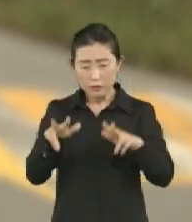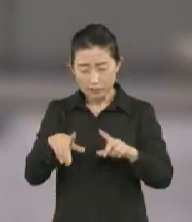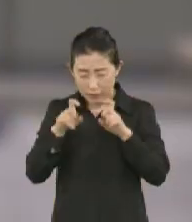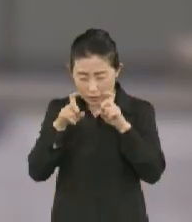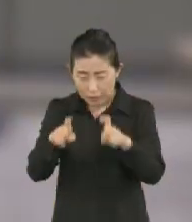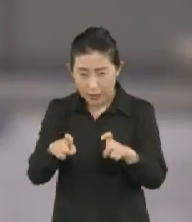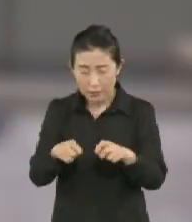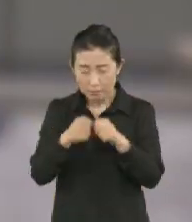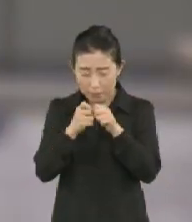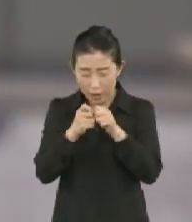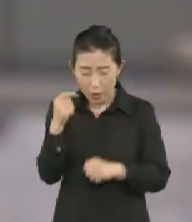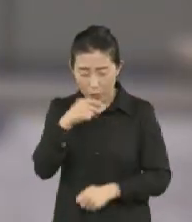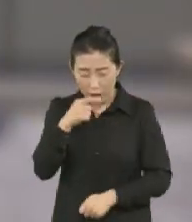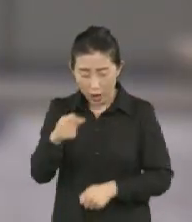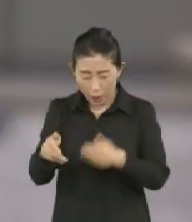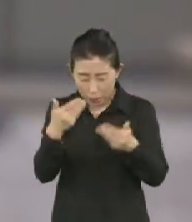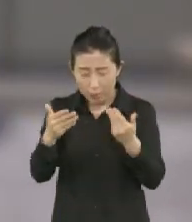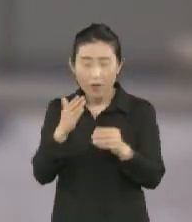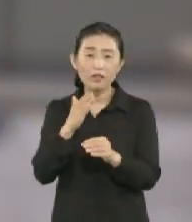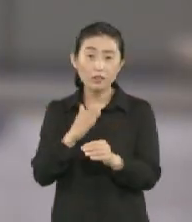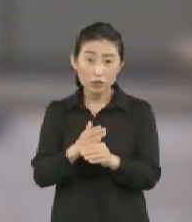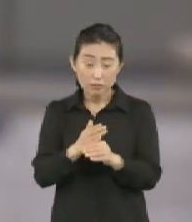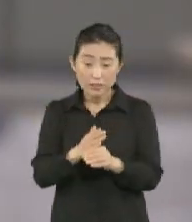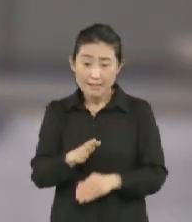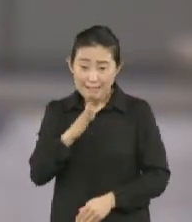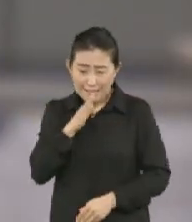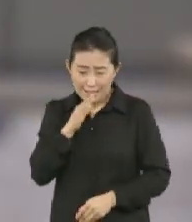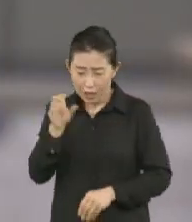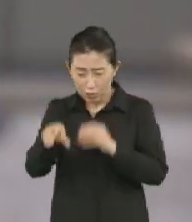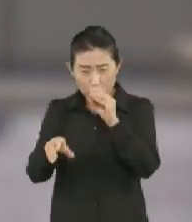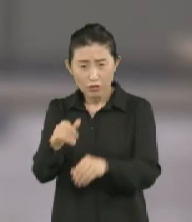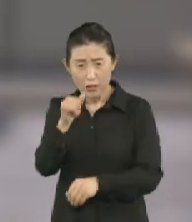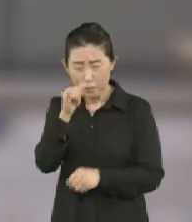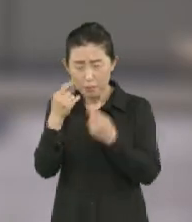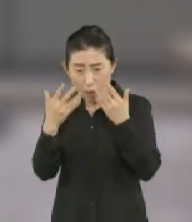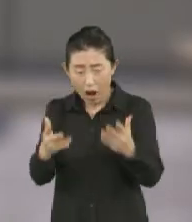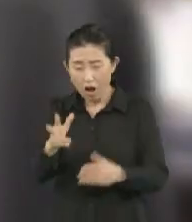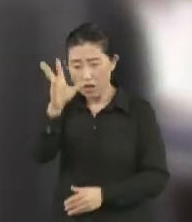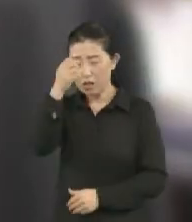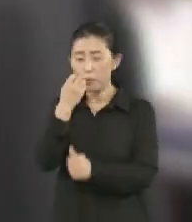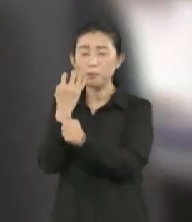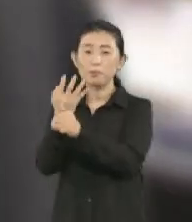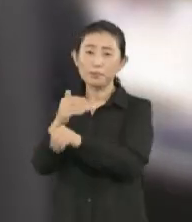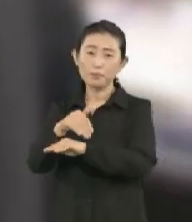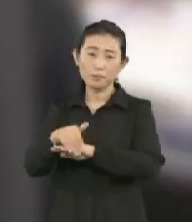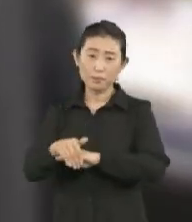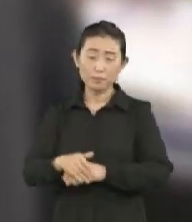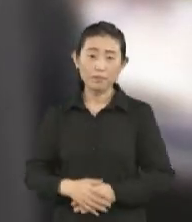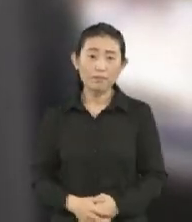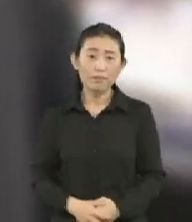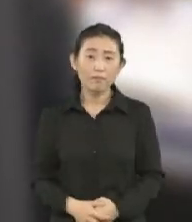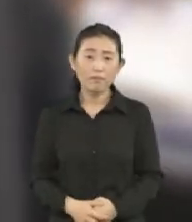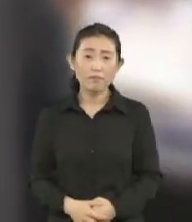강도 높은 조사를 진행하고 있다며 사실로 확인될 경우 경찰에 수사의뢰 하겠다고 밝혔습니다